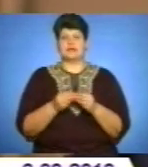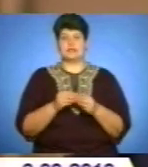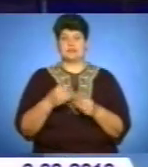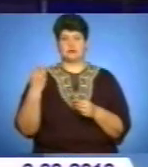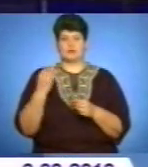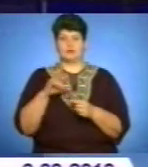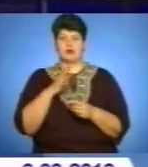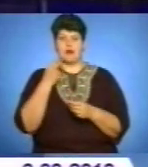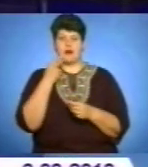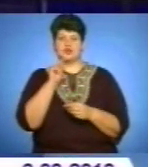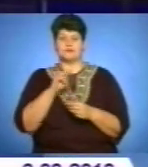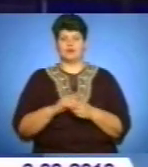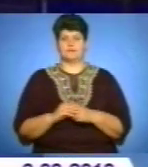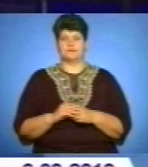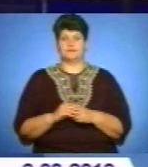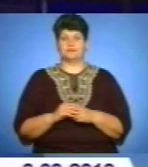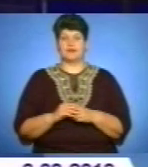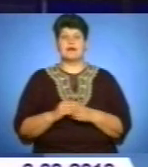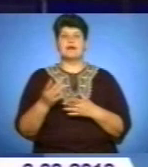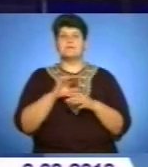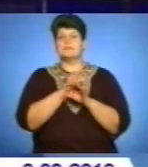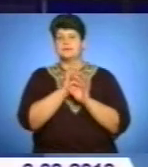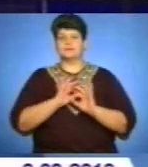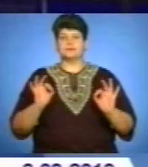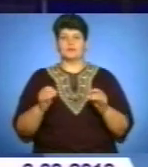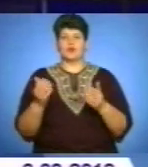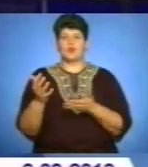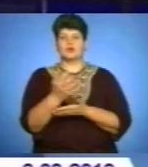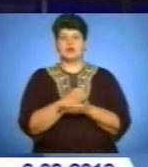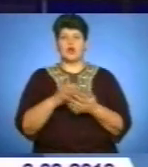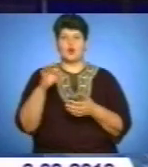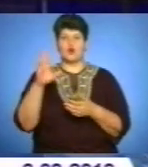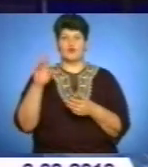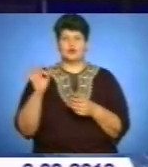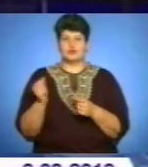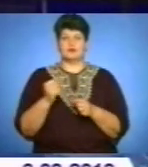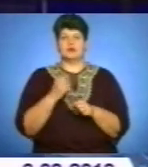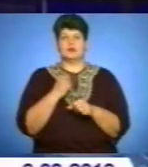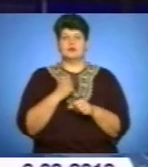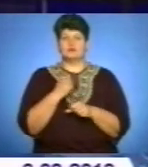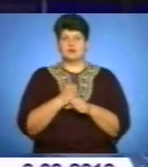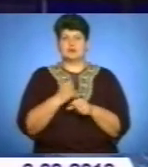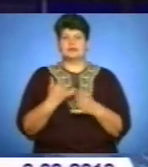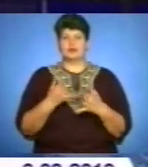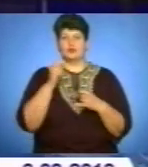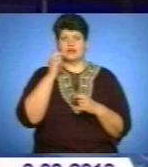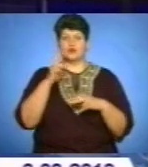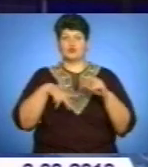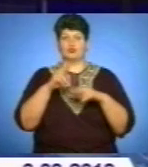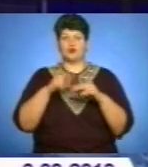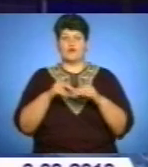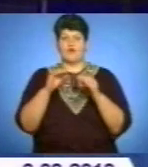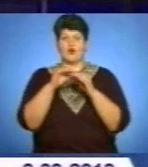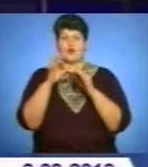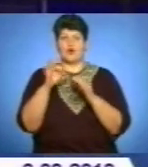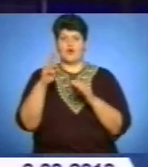качественно. Рекордні врожаї овочів стимулюють в Україні розбудову овочесховищ. Про це повідомив Микола Присяжнюк